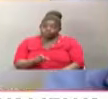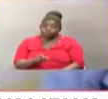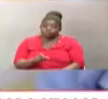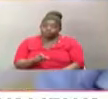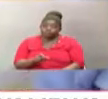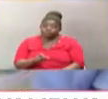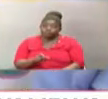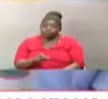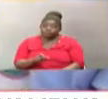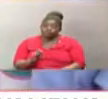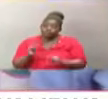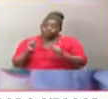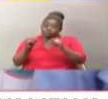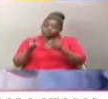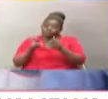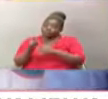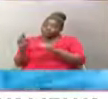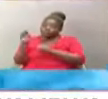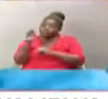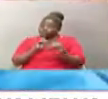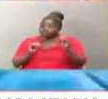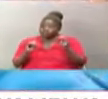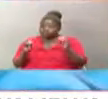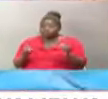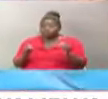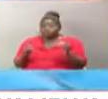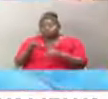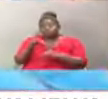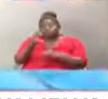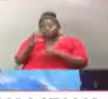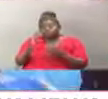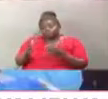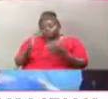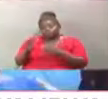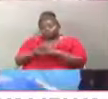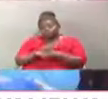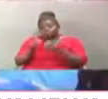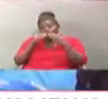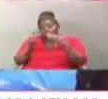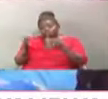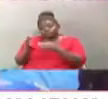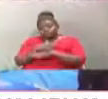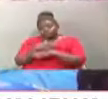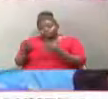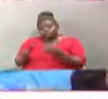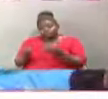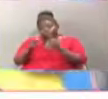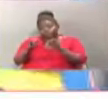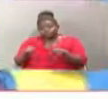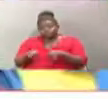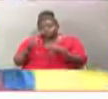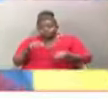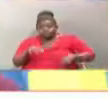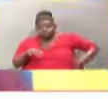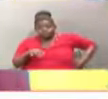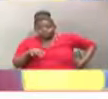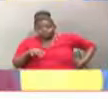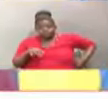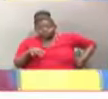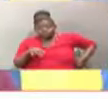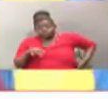abantu bajje teri kusasula yadde ekikumi. Entebe w'abasuubuzi Lubega yeebazizza minisita olw'akaweefube ono.